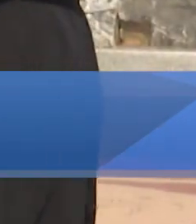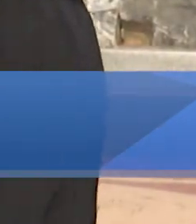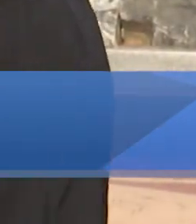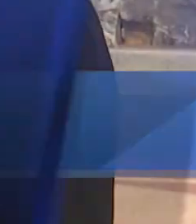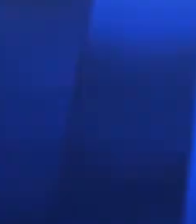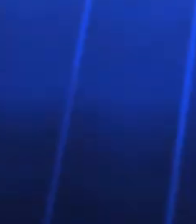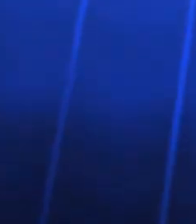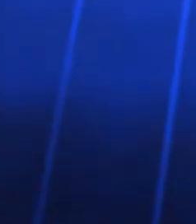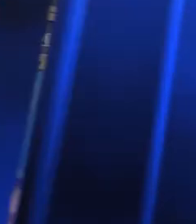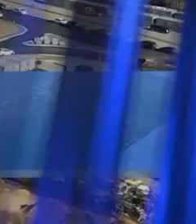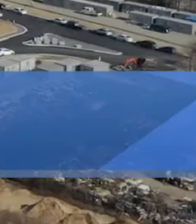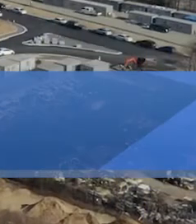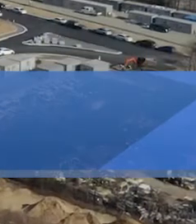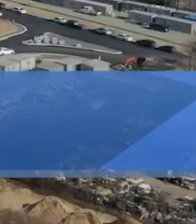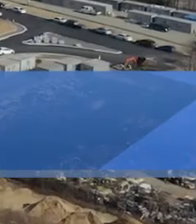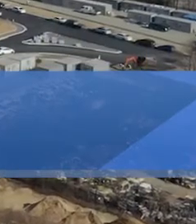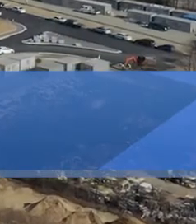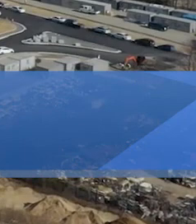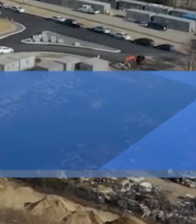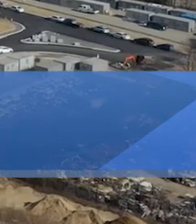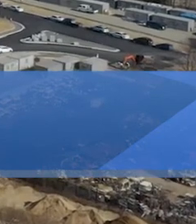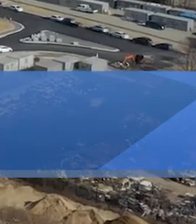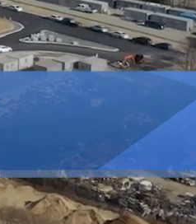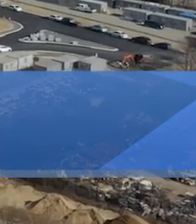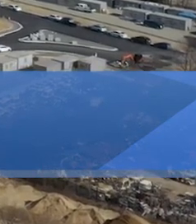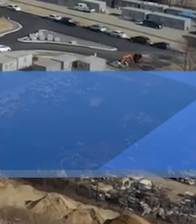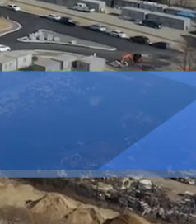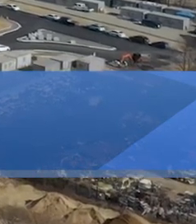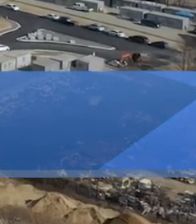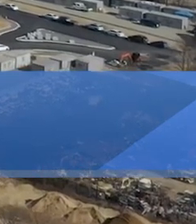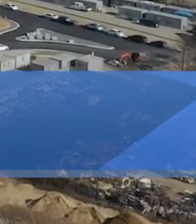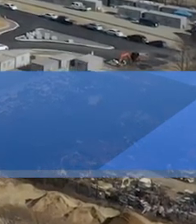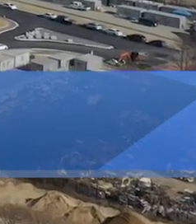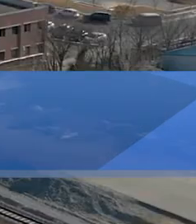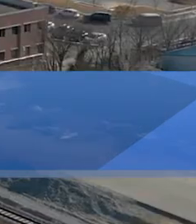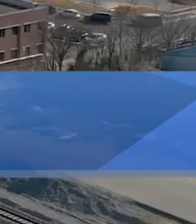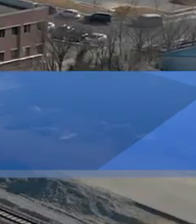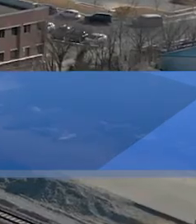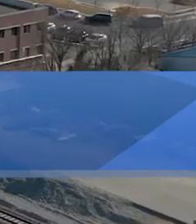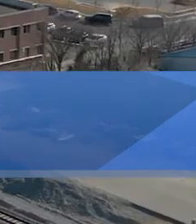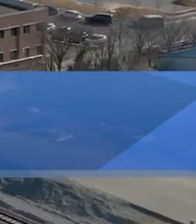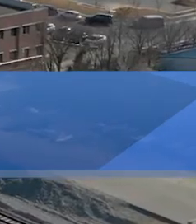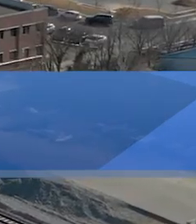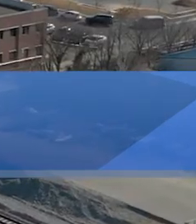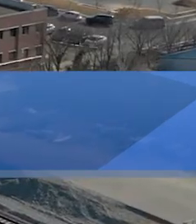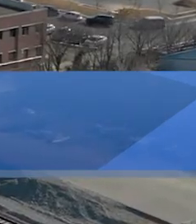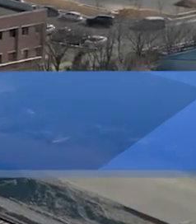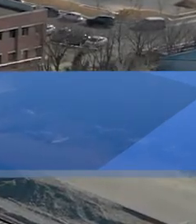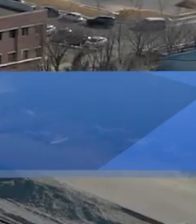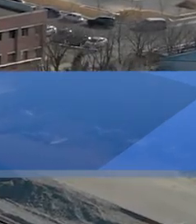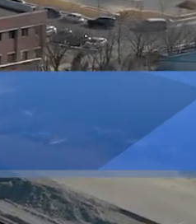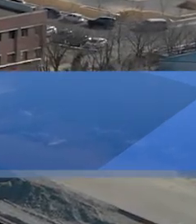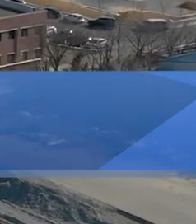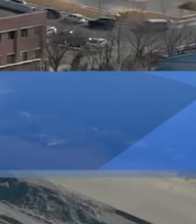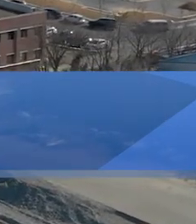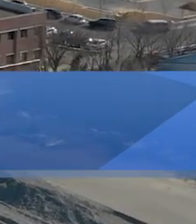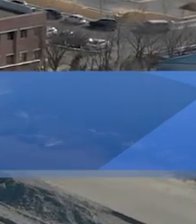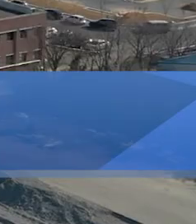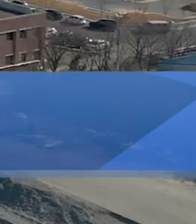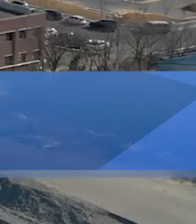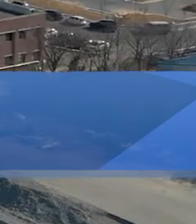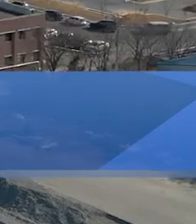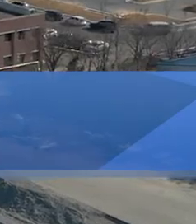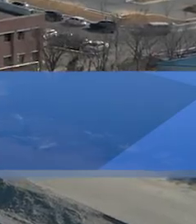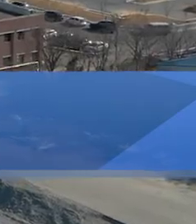들어갔습니다. 서대구 역세권 도시개발 사업이 타당성 조사와 중앙투자심사에서 면제됐습니다.